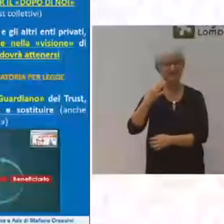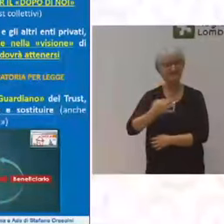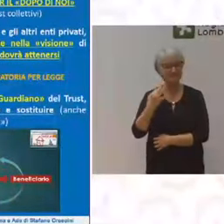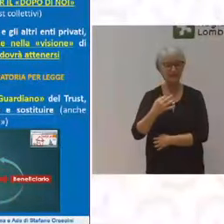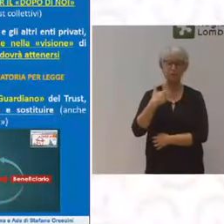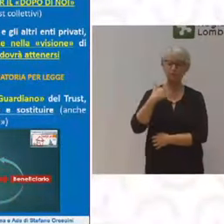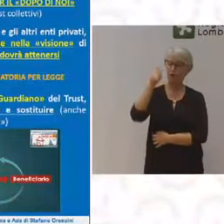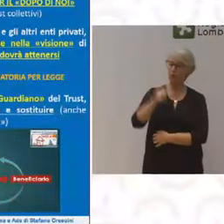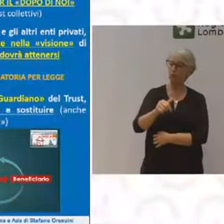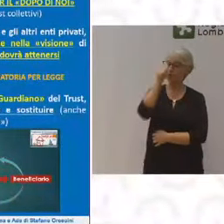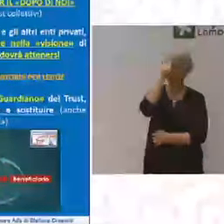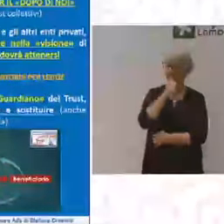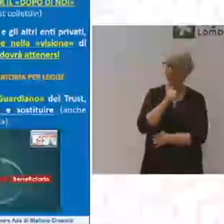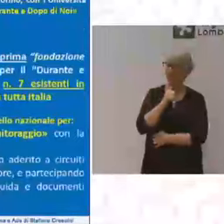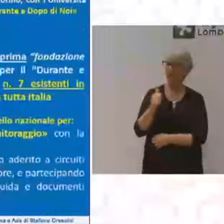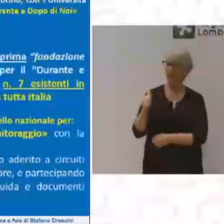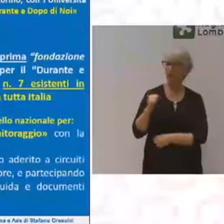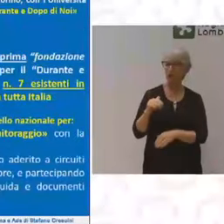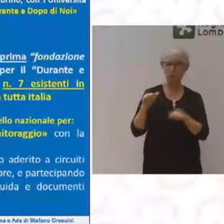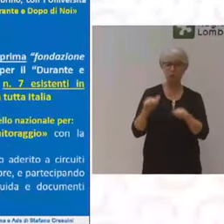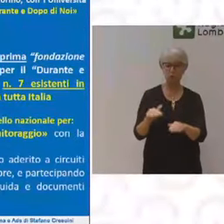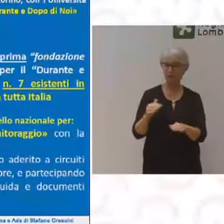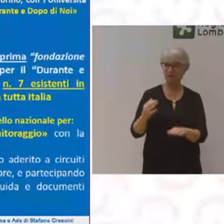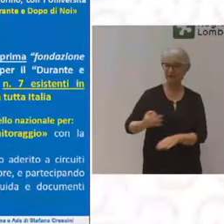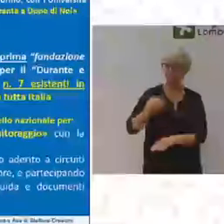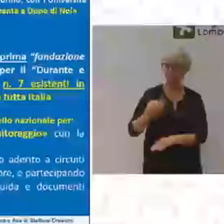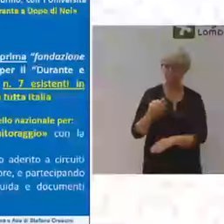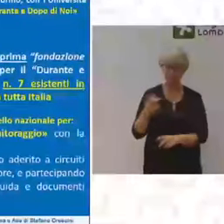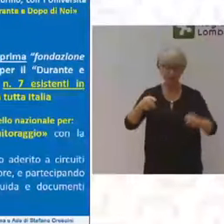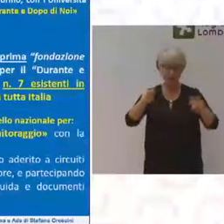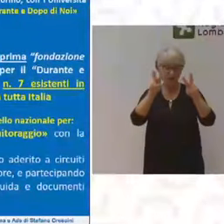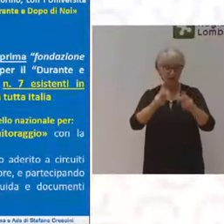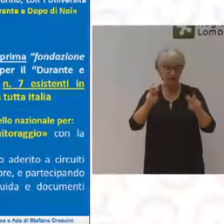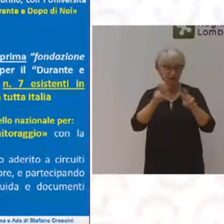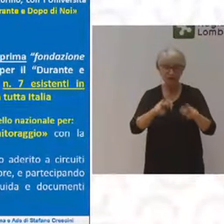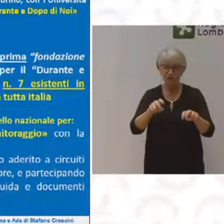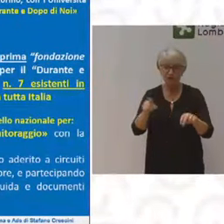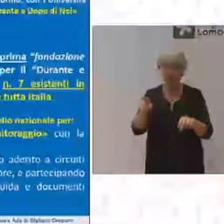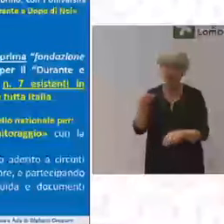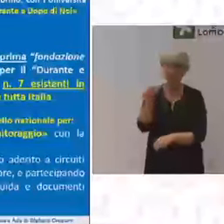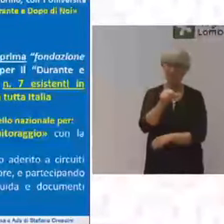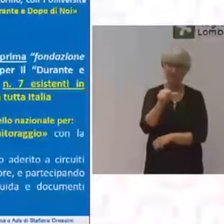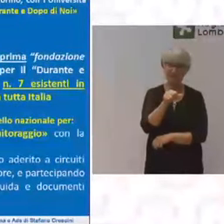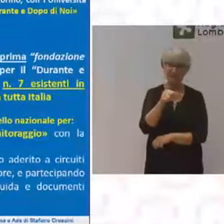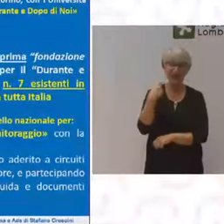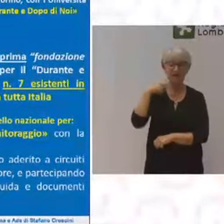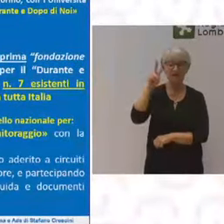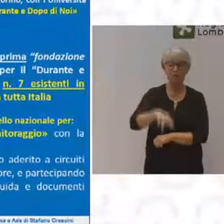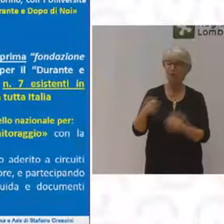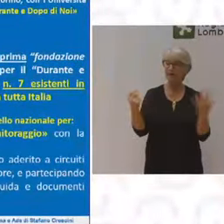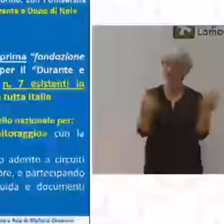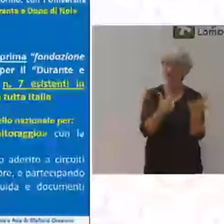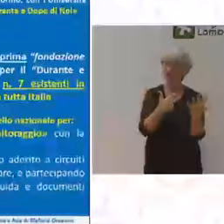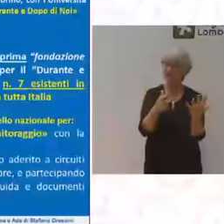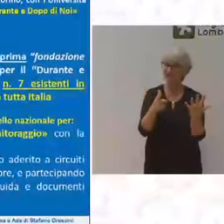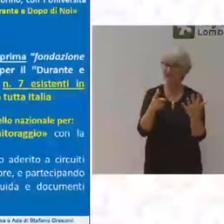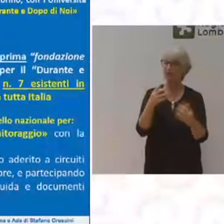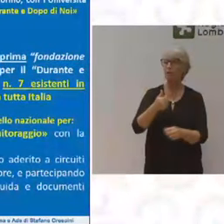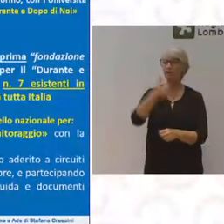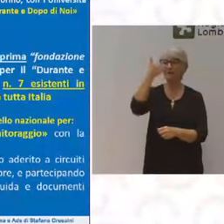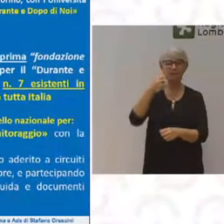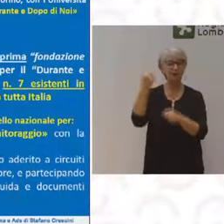tutela necessaria sempre. Da questa ricerca nazionale, Stefilandia nel 2017 nel Bresciano è la prima